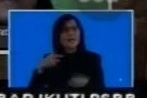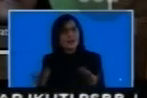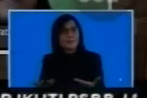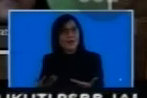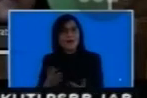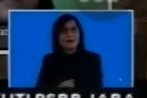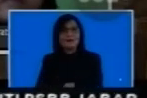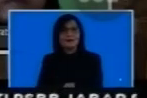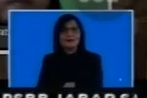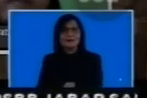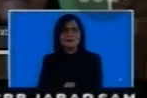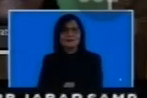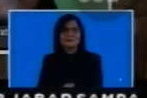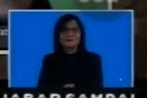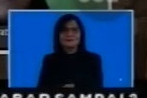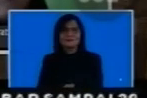pelajaran paling suka belajar apa?